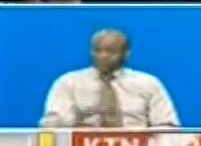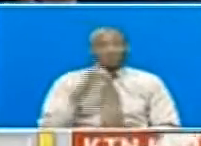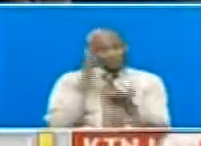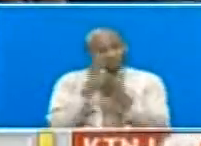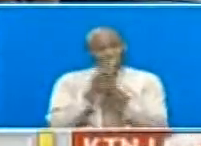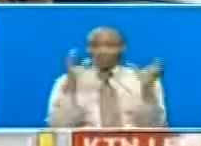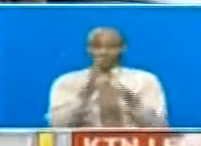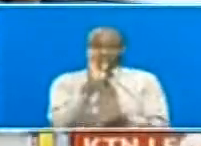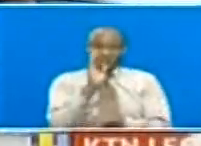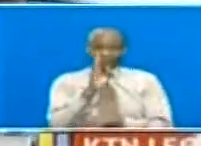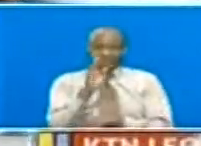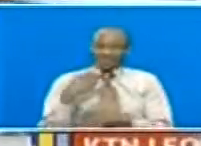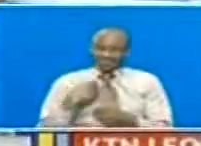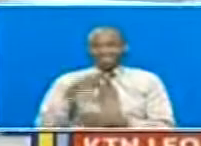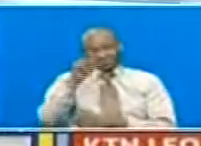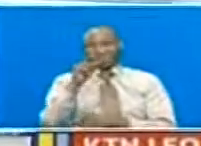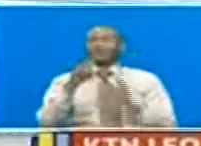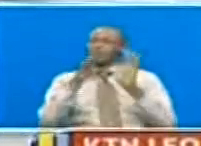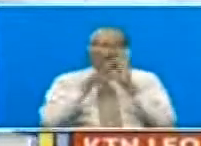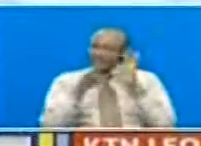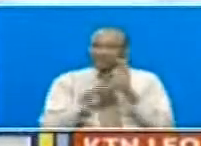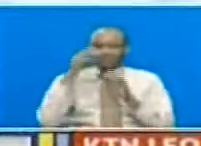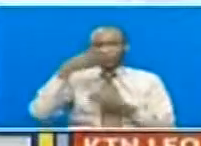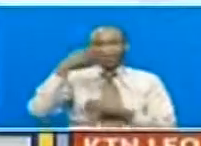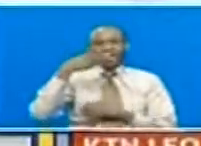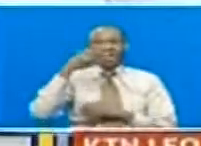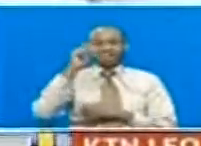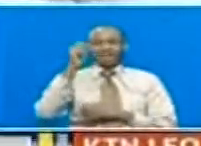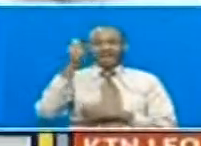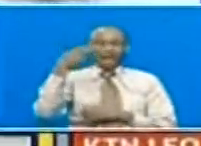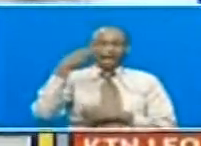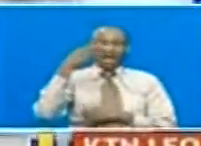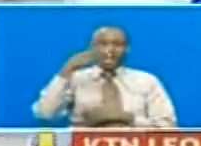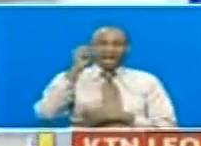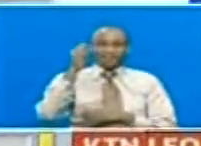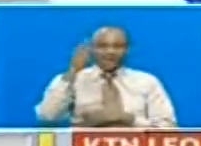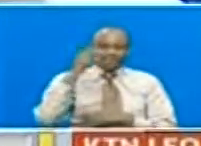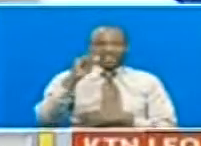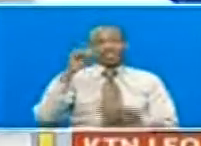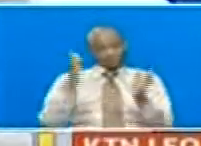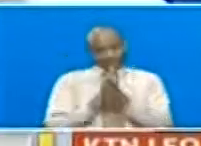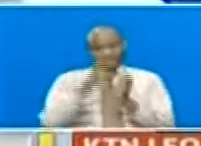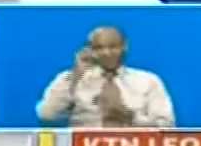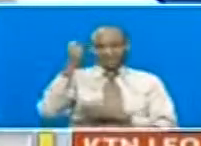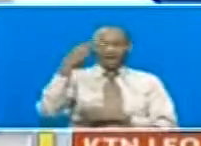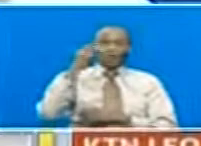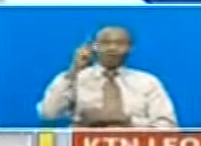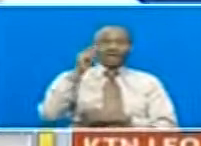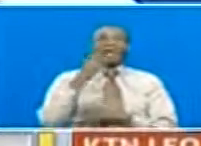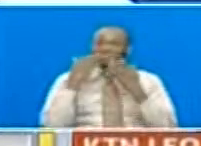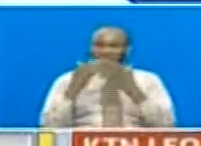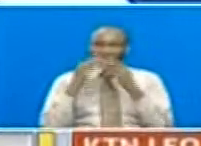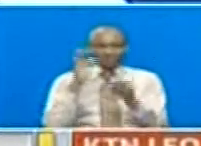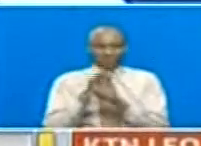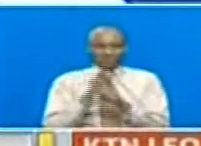kundi zima baadhi ya wasanii wa kipindi maarufu Hamaki, Tahamaki samahani na Mahoka katika runinga KBC enzi hizo. Shukrani sana.